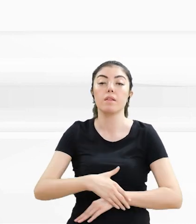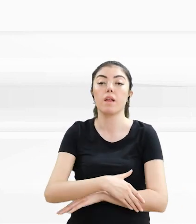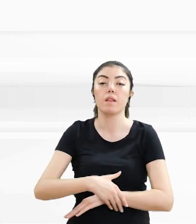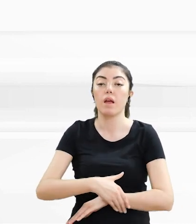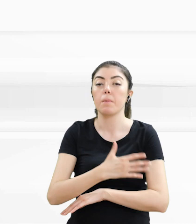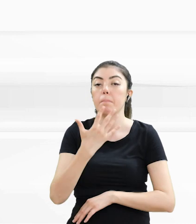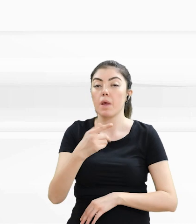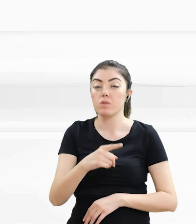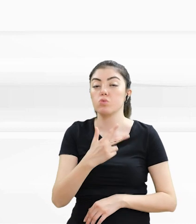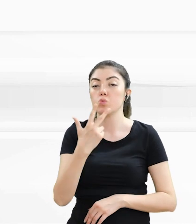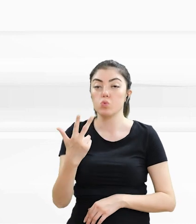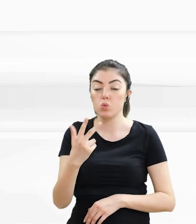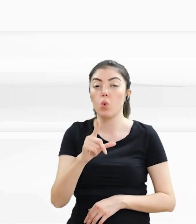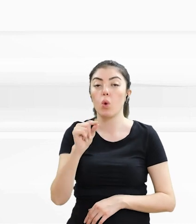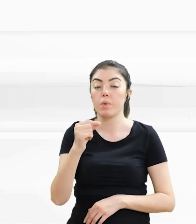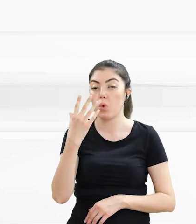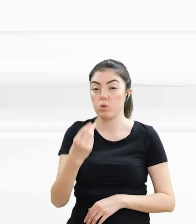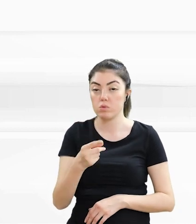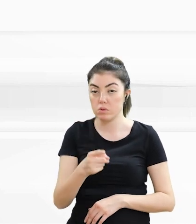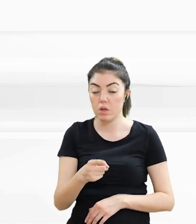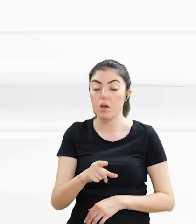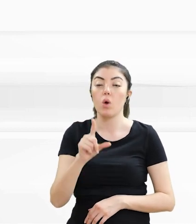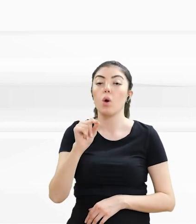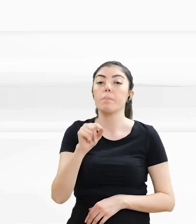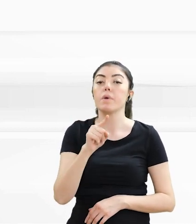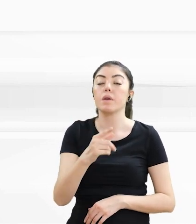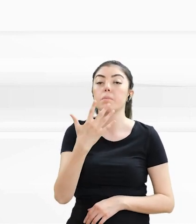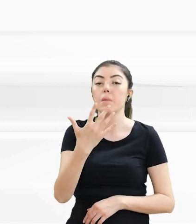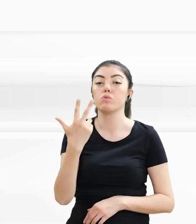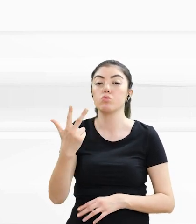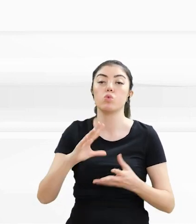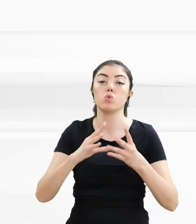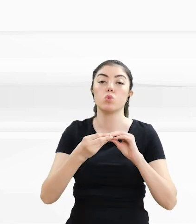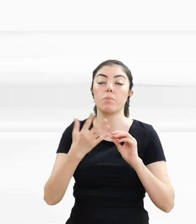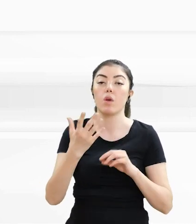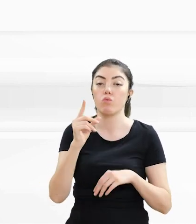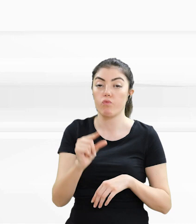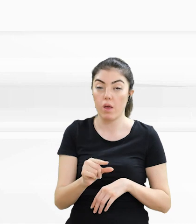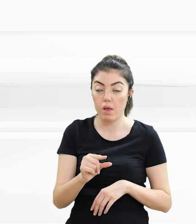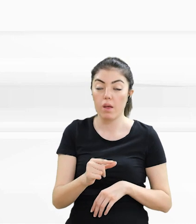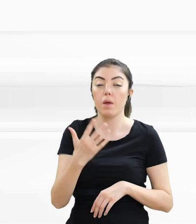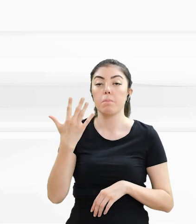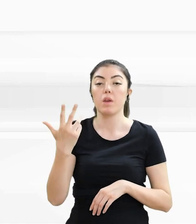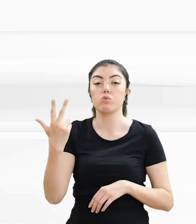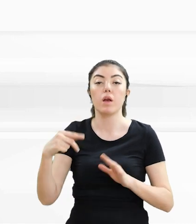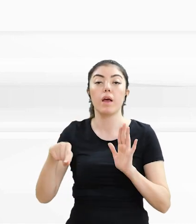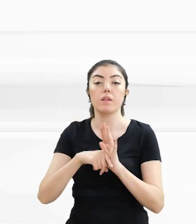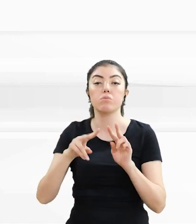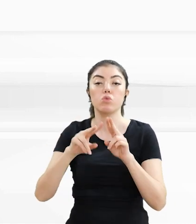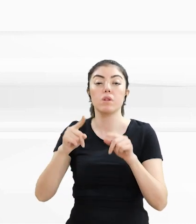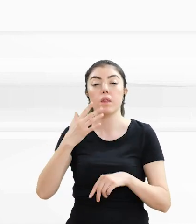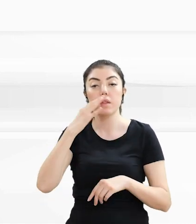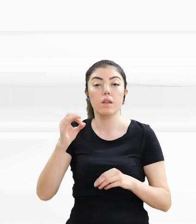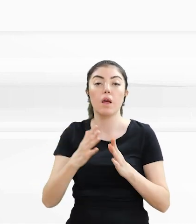kenarları 53 ve 11 olsaydı 10 15 V3 ün toplamından küçük 5 bütün